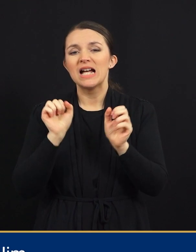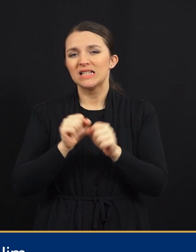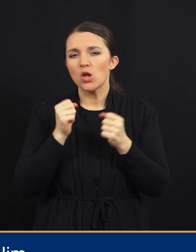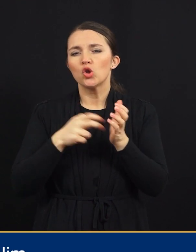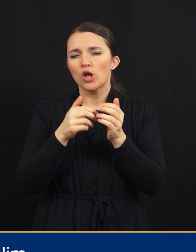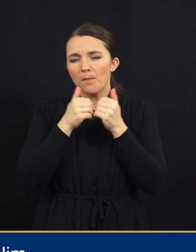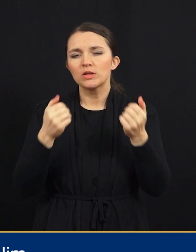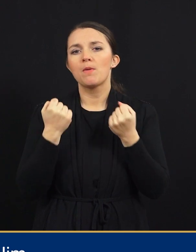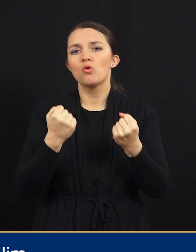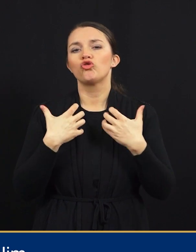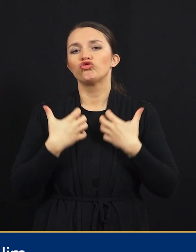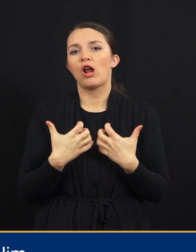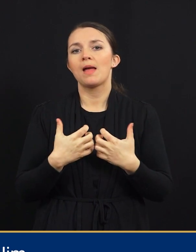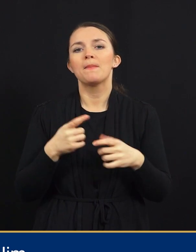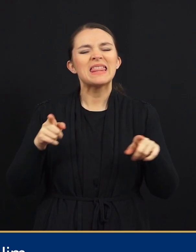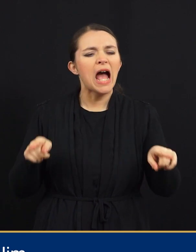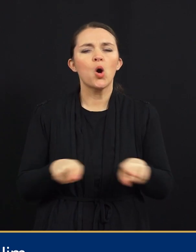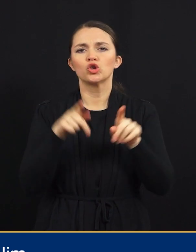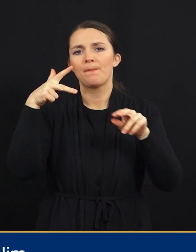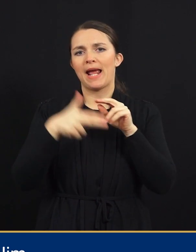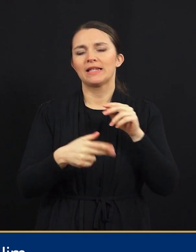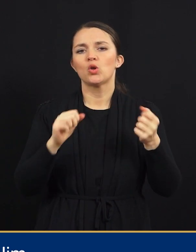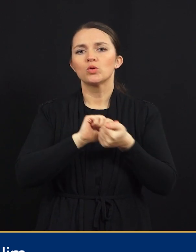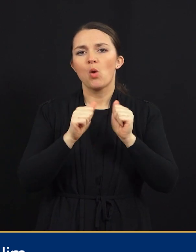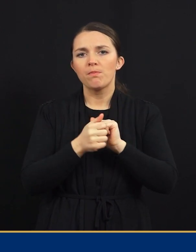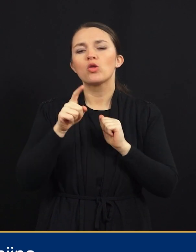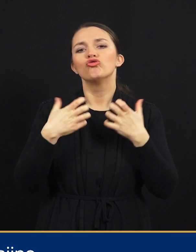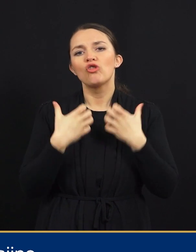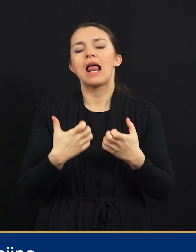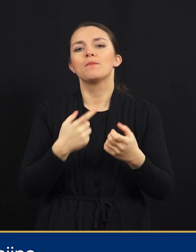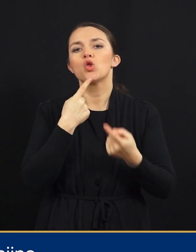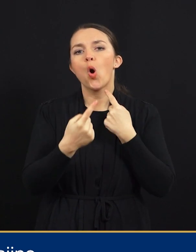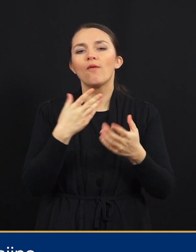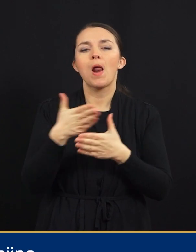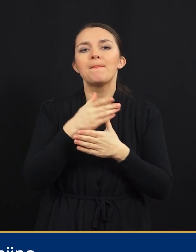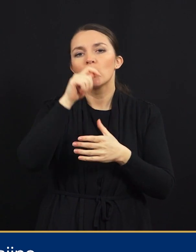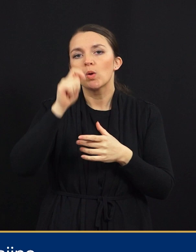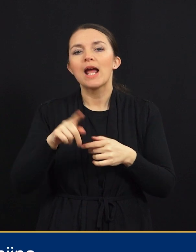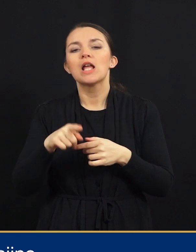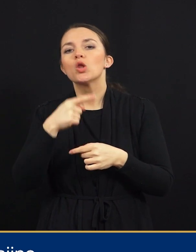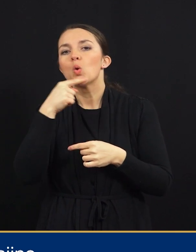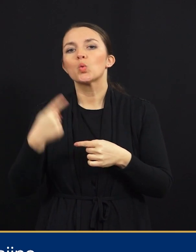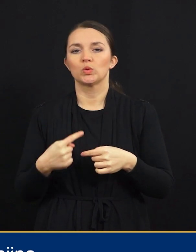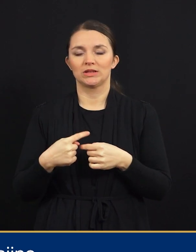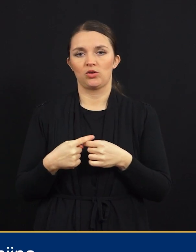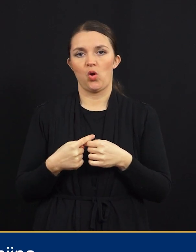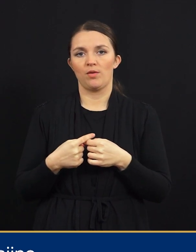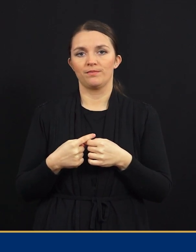Zato si še posebej močno želim takojšnje prekinitve spopadov in želim si dogovora med Ukrajino in Rusko